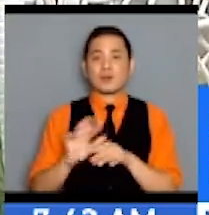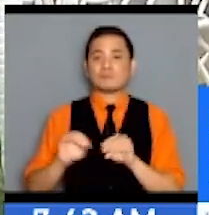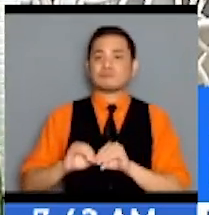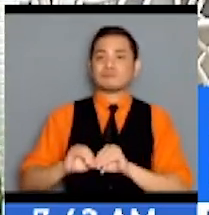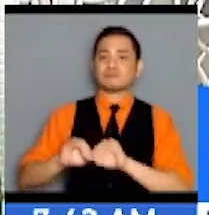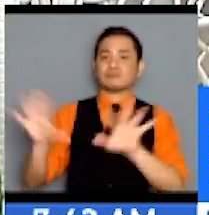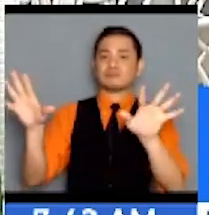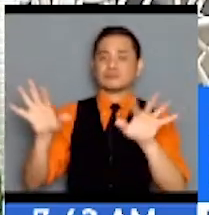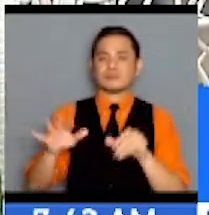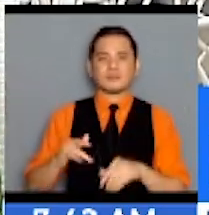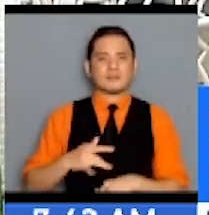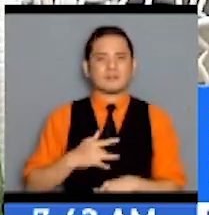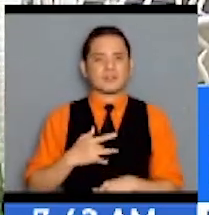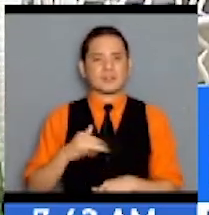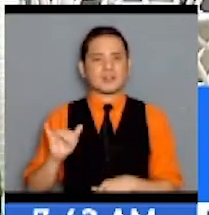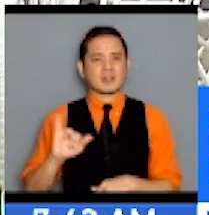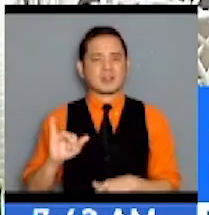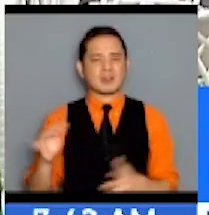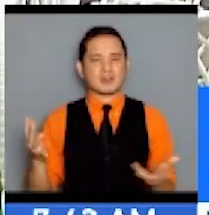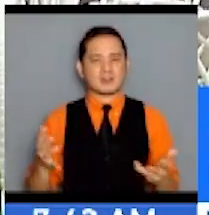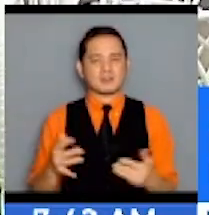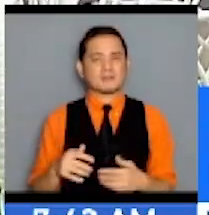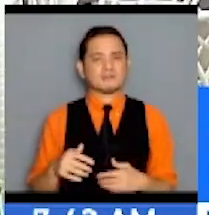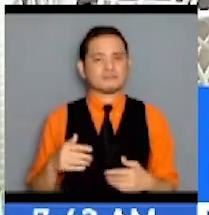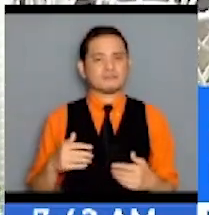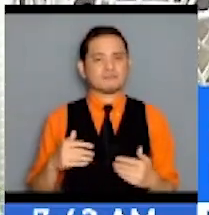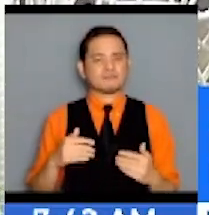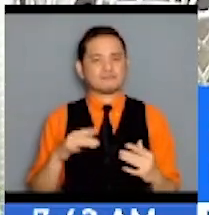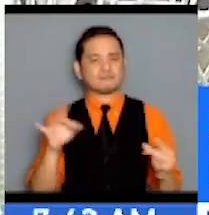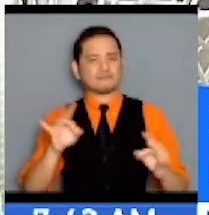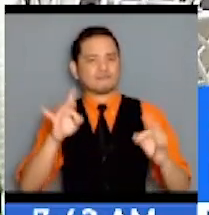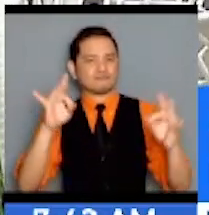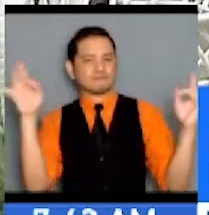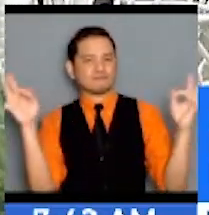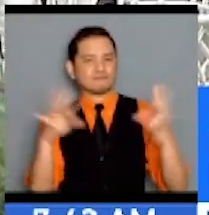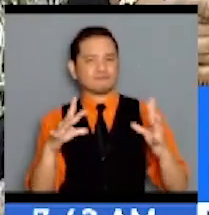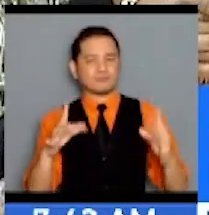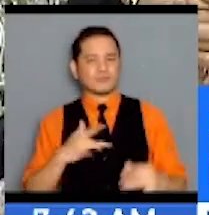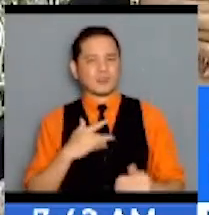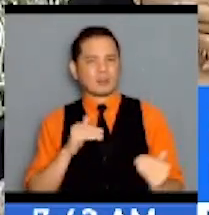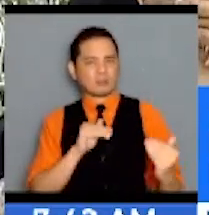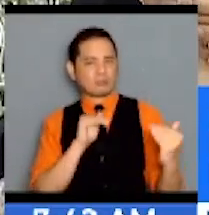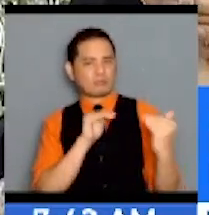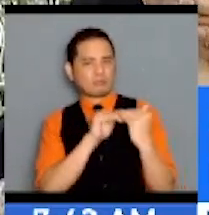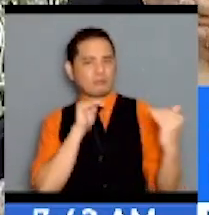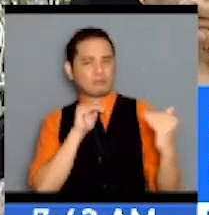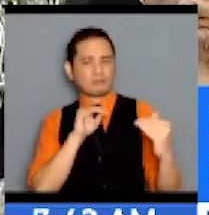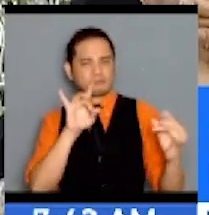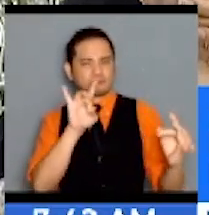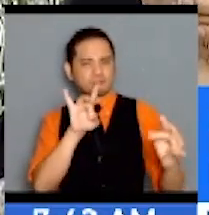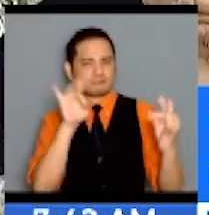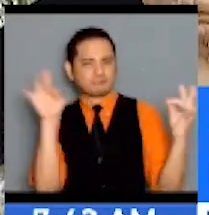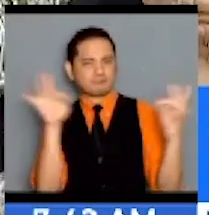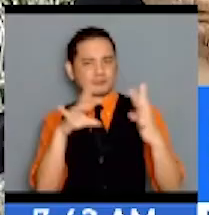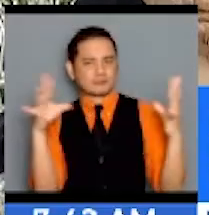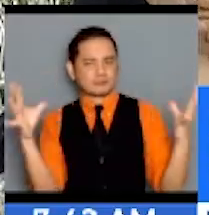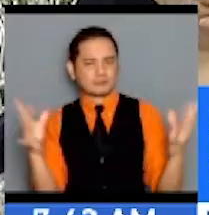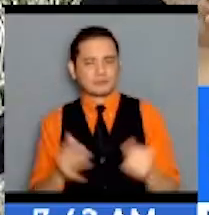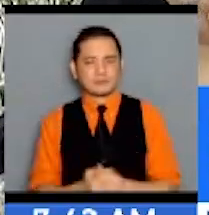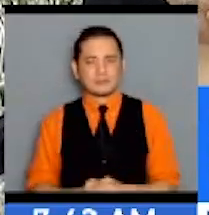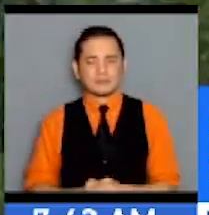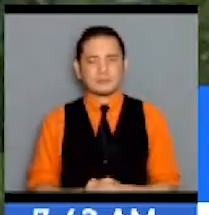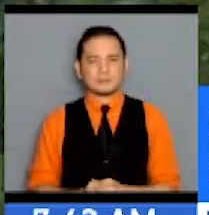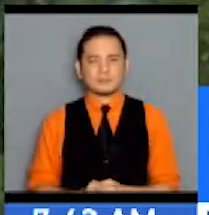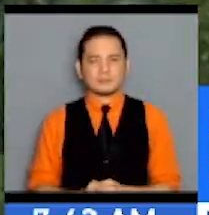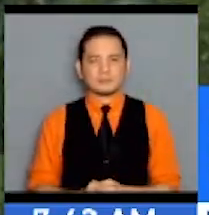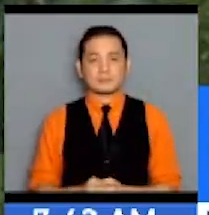nila nakapag-ano na sila, act of revenge na lang. Nakaganti na, yan. Nakaganti na. Atty., kung sakali naman pinatawad na ng asawa